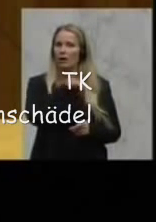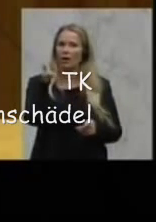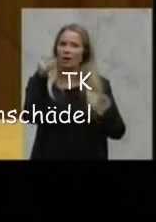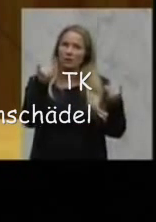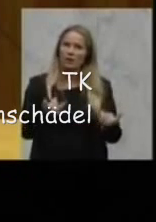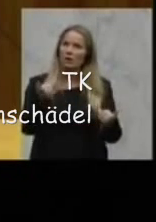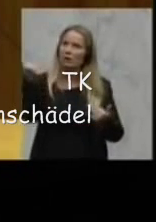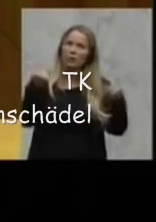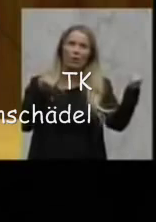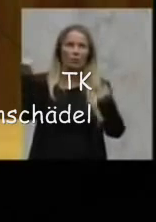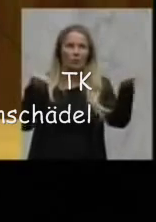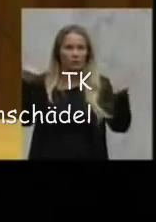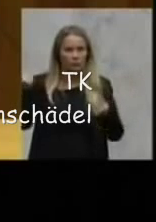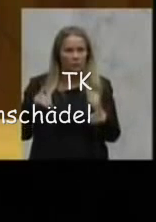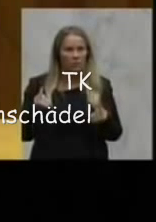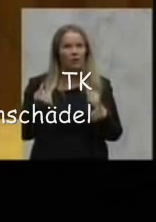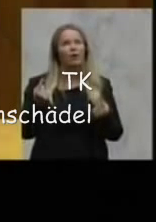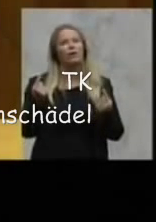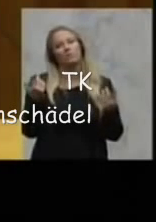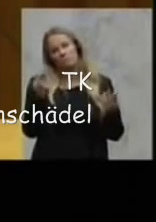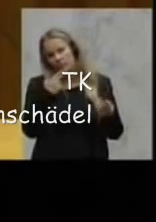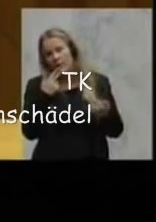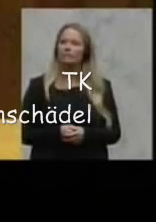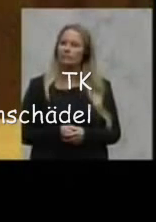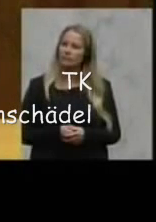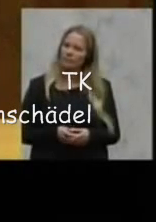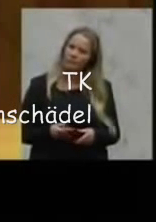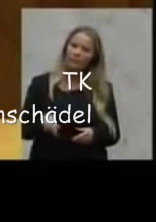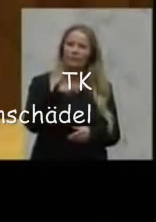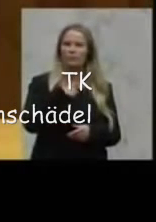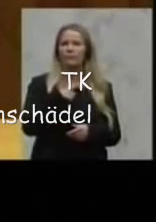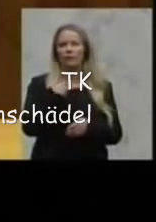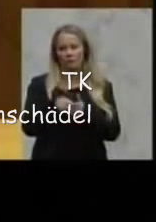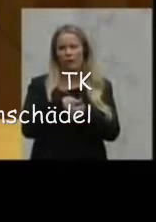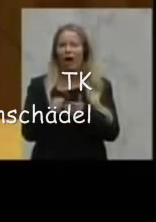Ja, was ist das denn? Also,